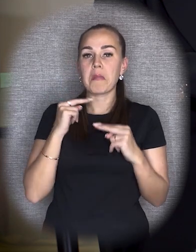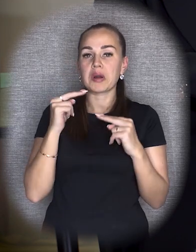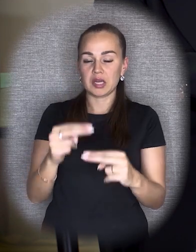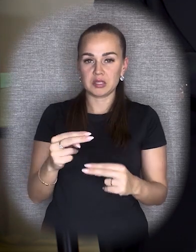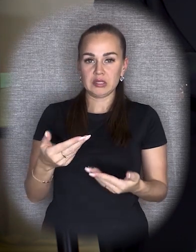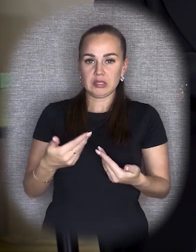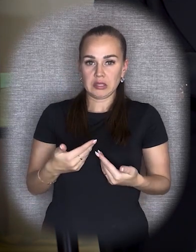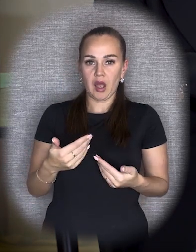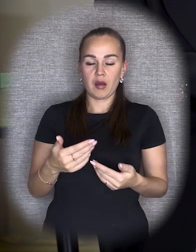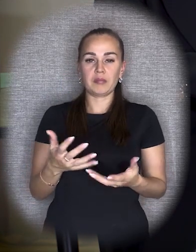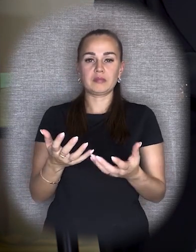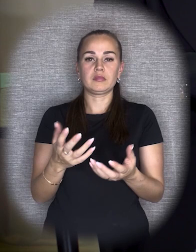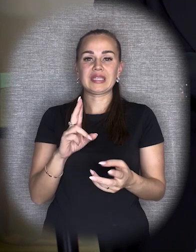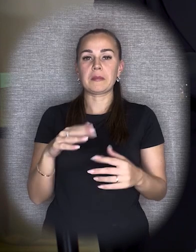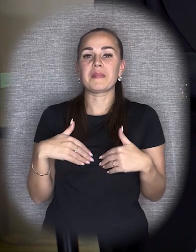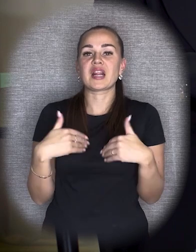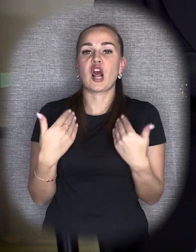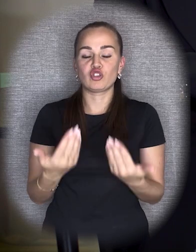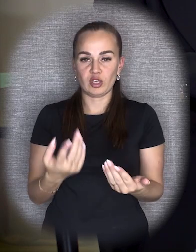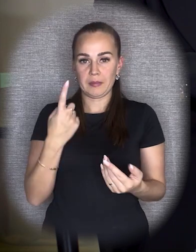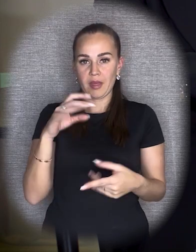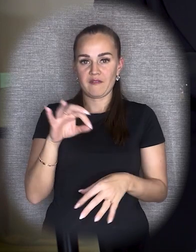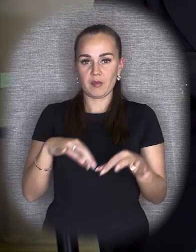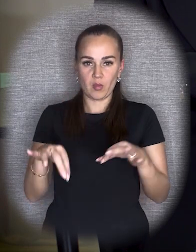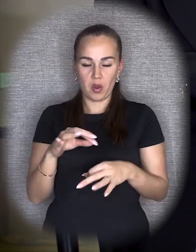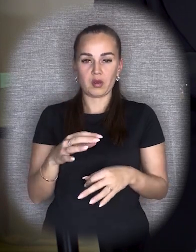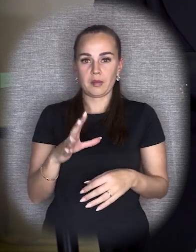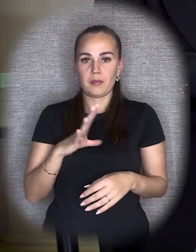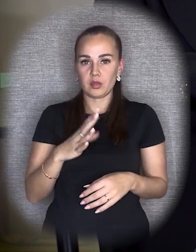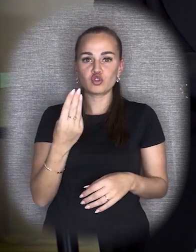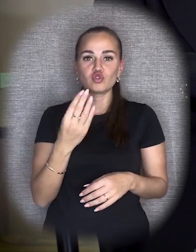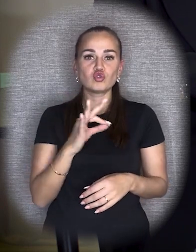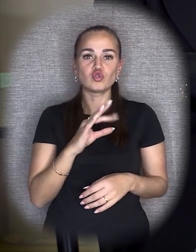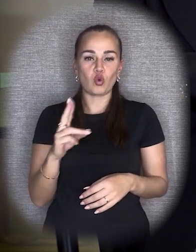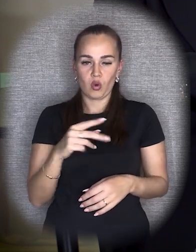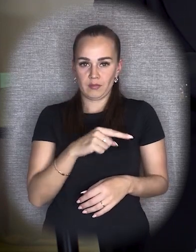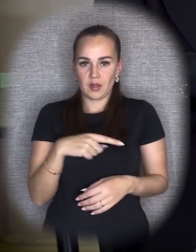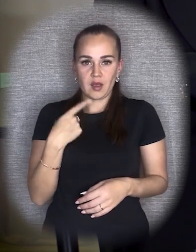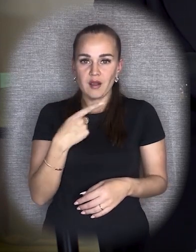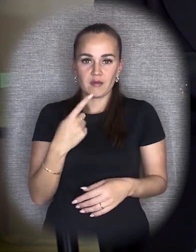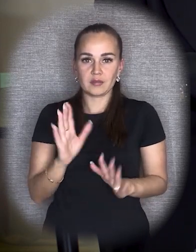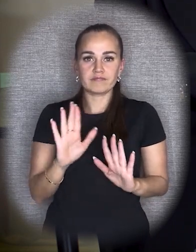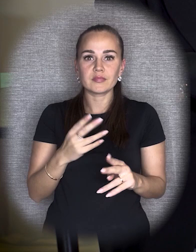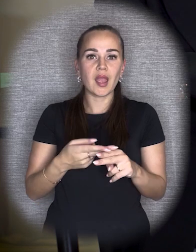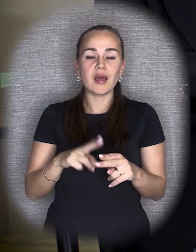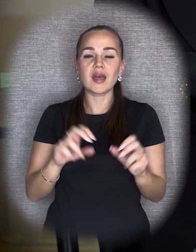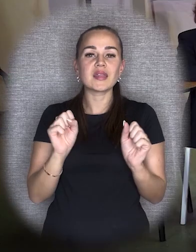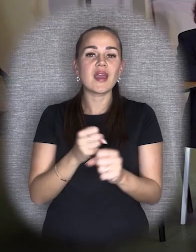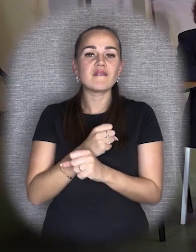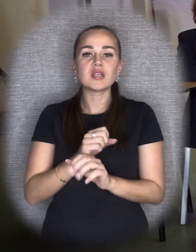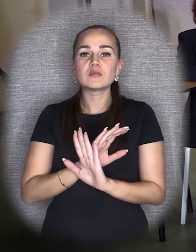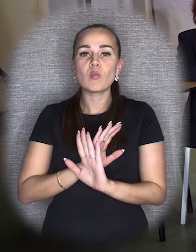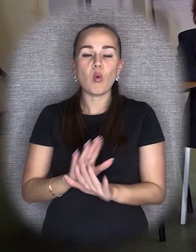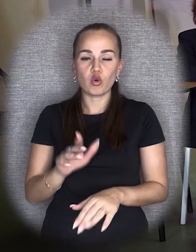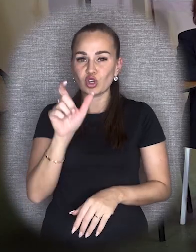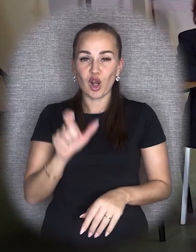с предложением о первом проекте, если честно, то у меня был шок, потому что я сказала, что ну, это невозможно. Люди